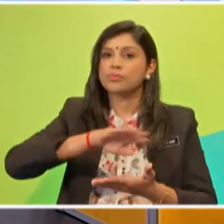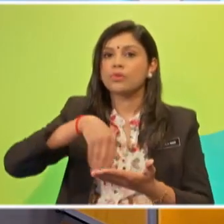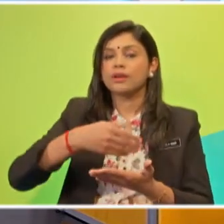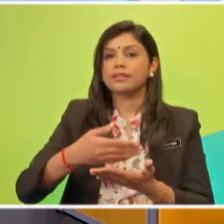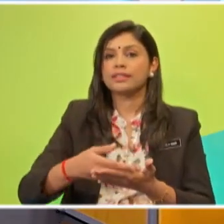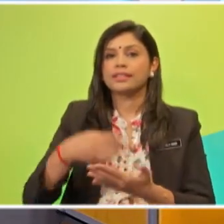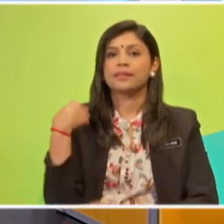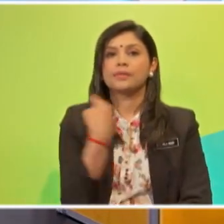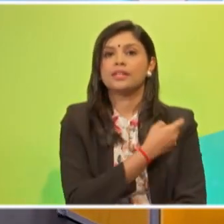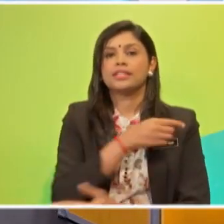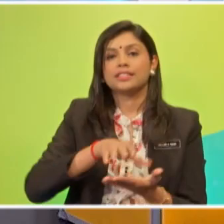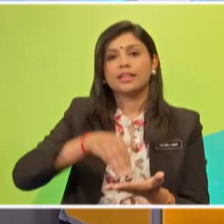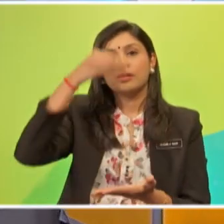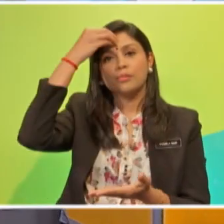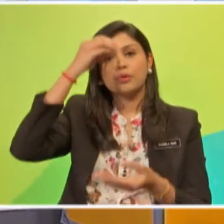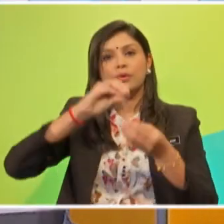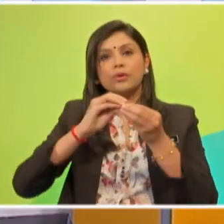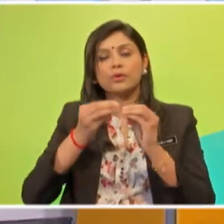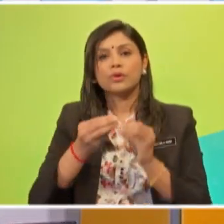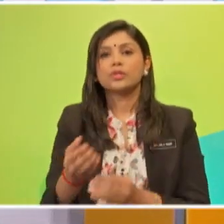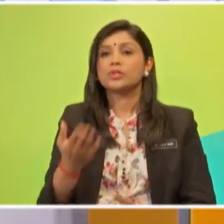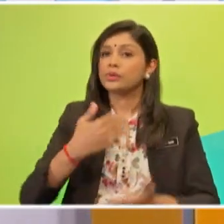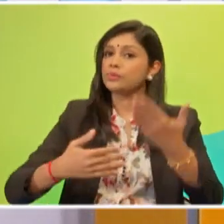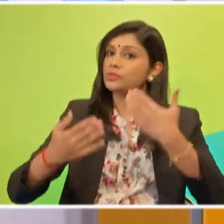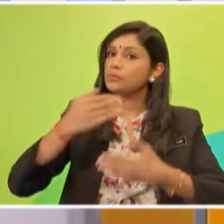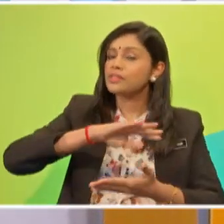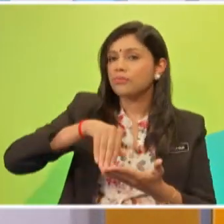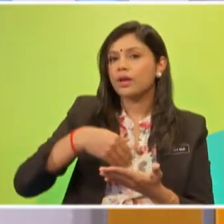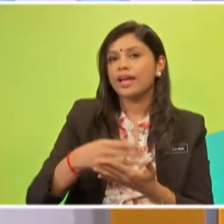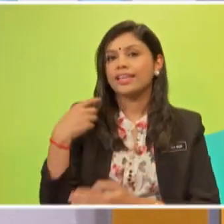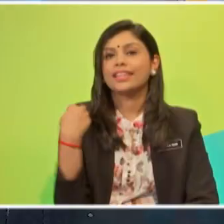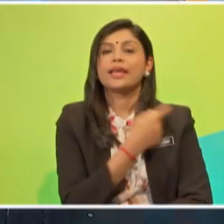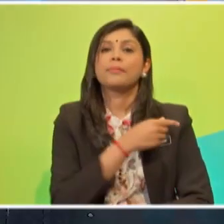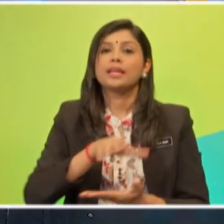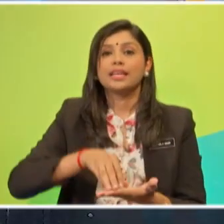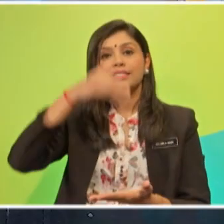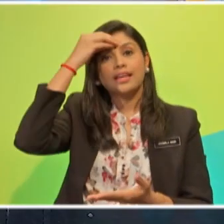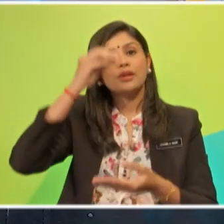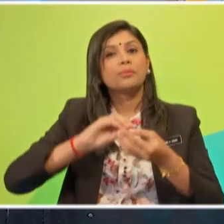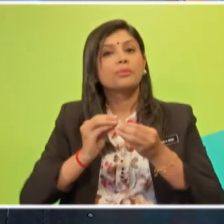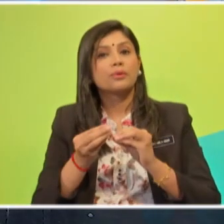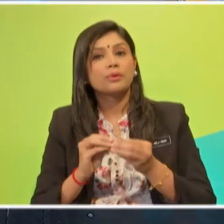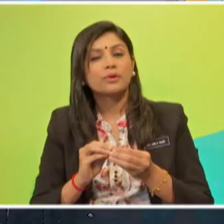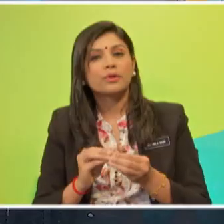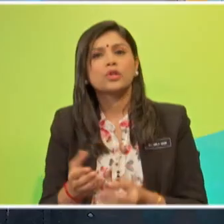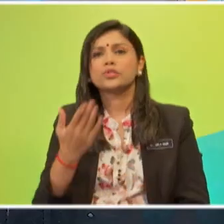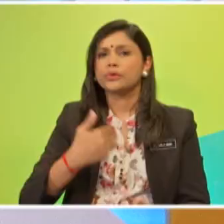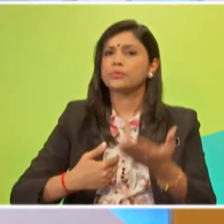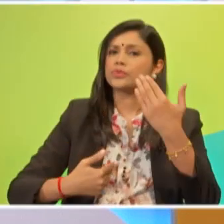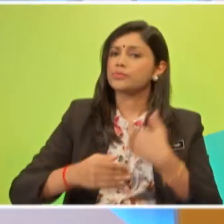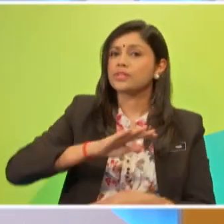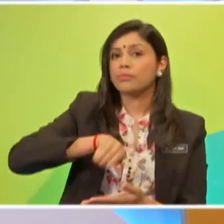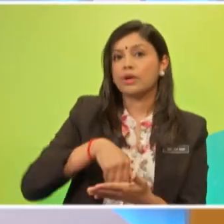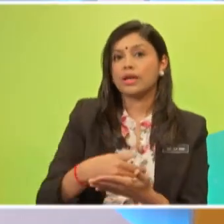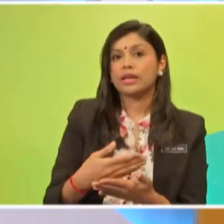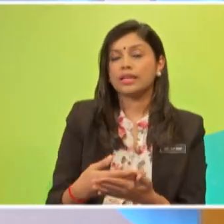jom semua kita belajar nombor. Jom jom semua kita belajar nombor. Jom